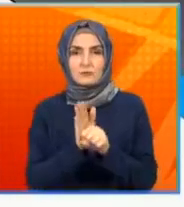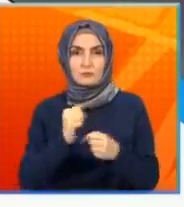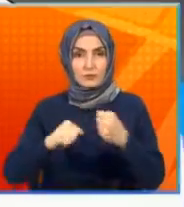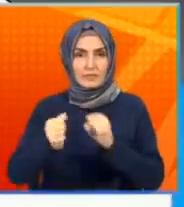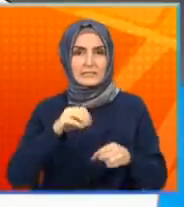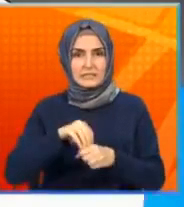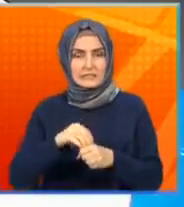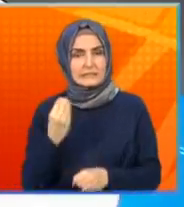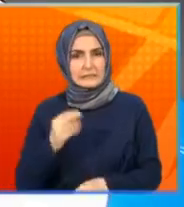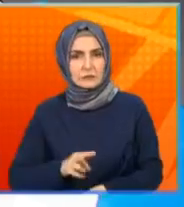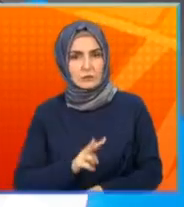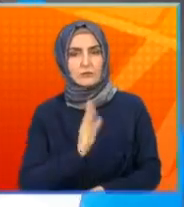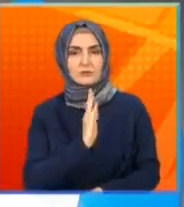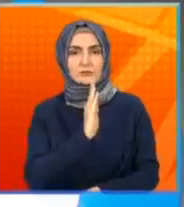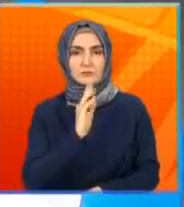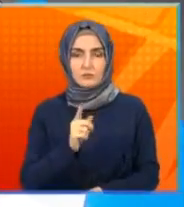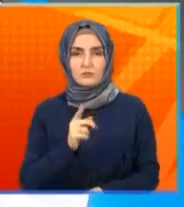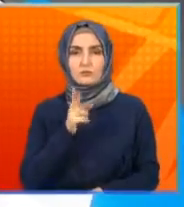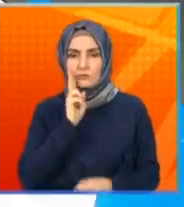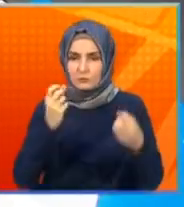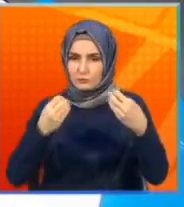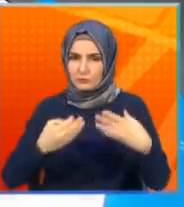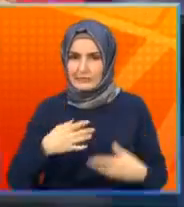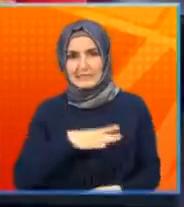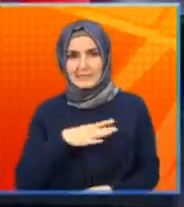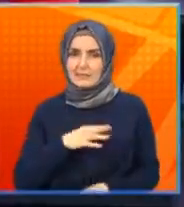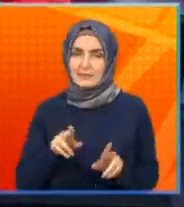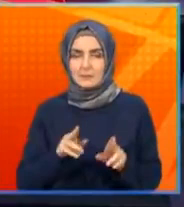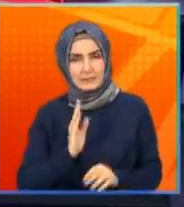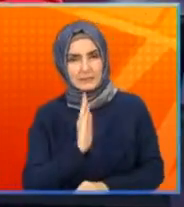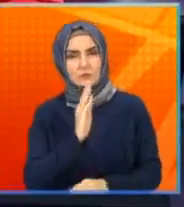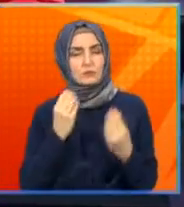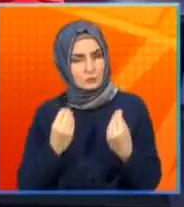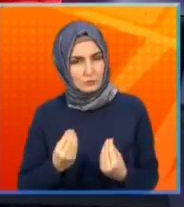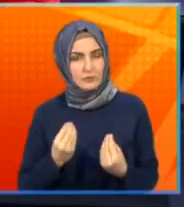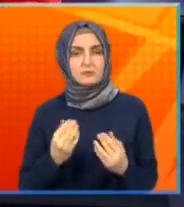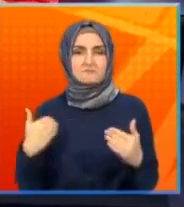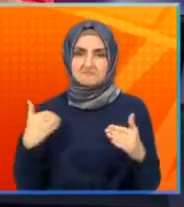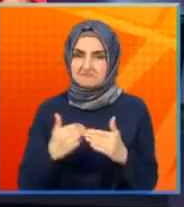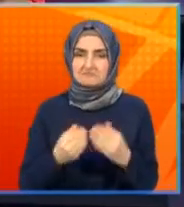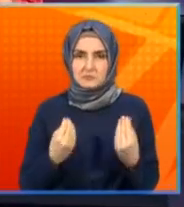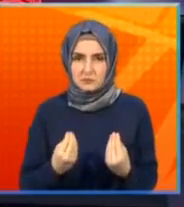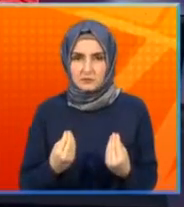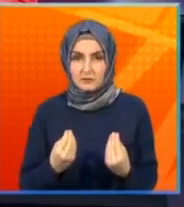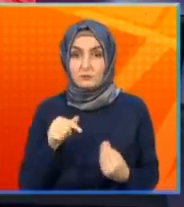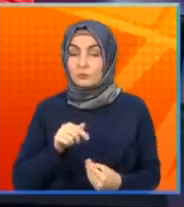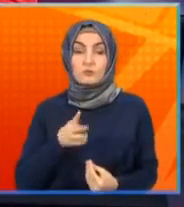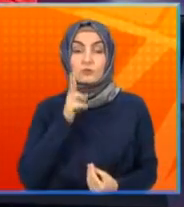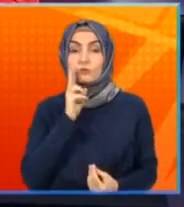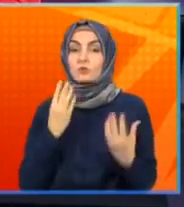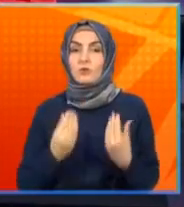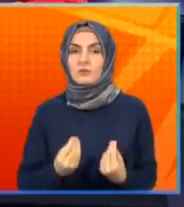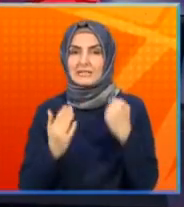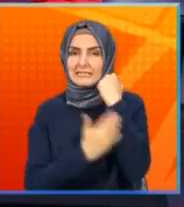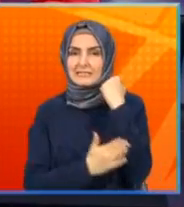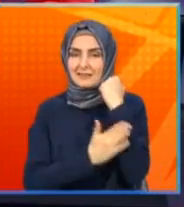yol katetti bir sonuçları da itibariyle işte istediğimiz istikamette gidiyoruz önce de gördüm buraya kadar güzel zaten bunun bir sonucu olarak